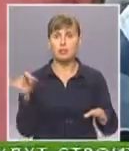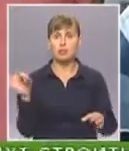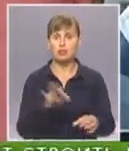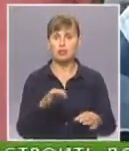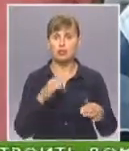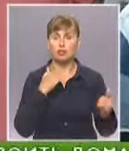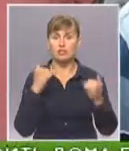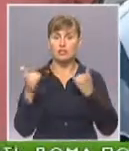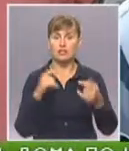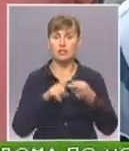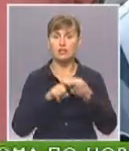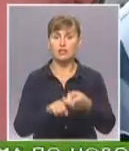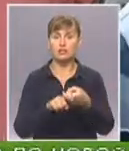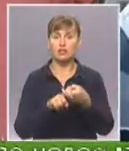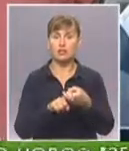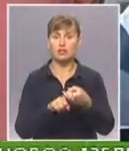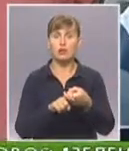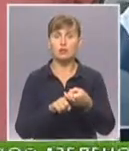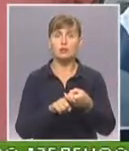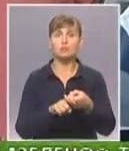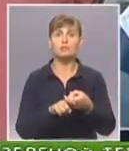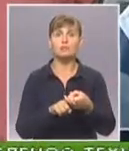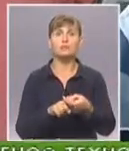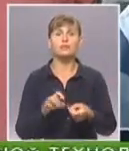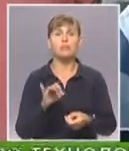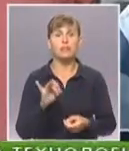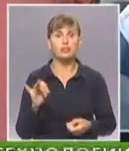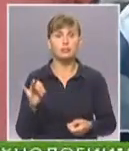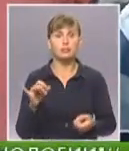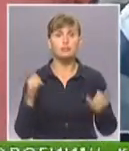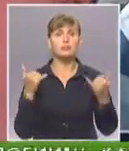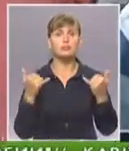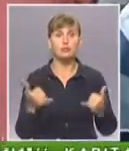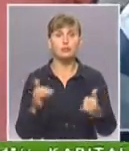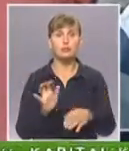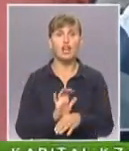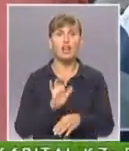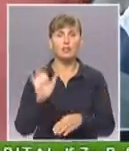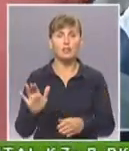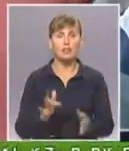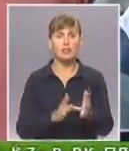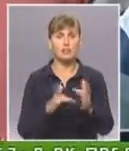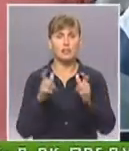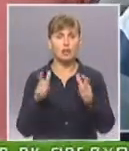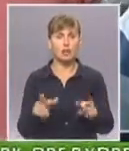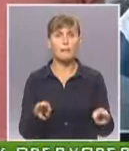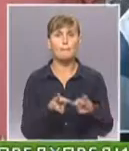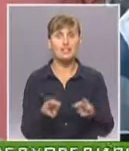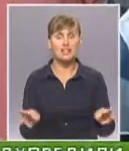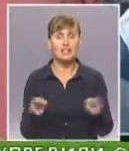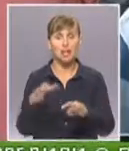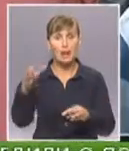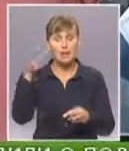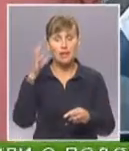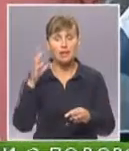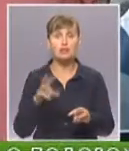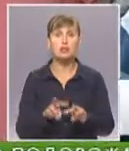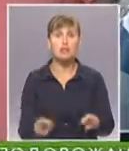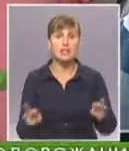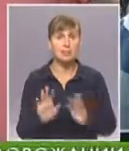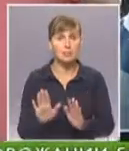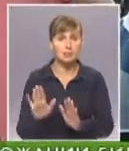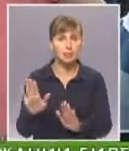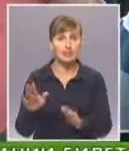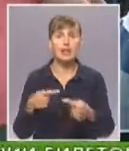Министерством образования, с Центром тестирования. И сегодня были отправлены телеграммы министру образования, вице-премьеру, для